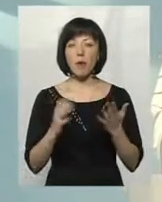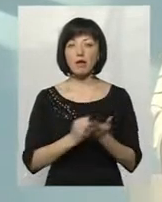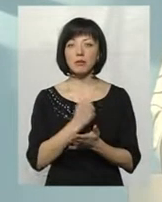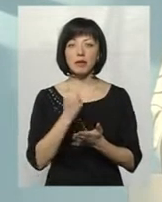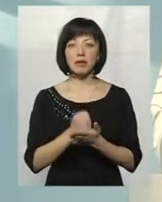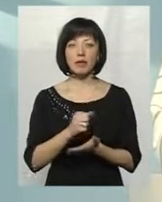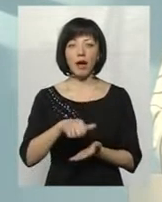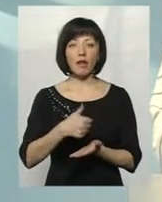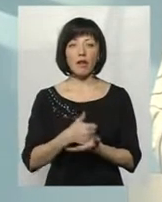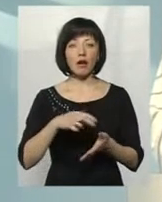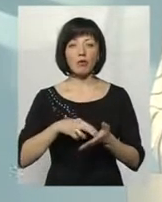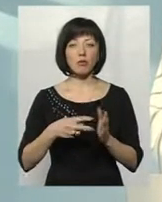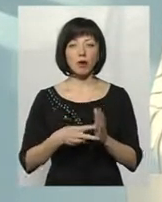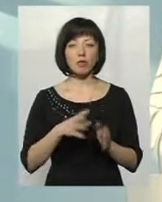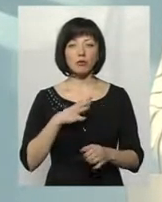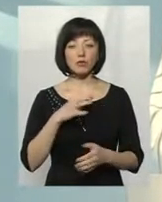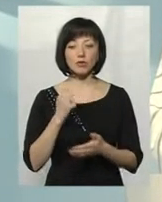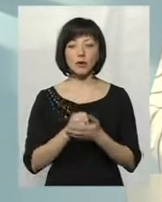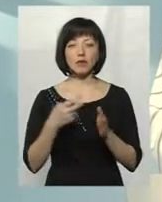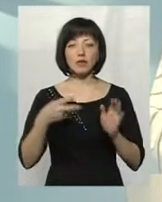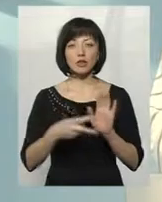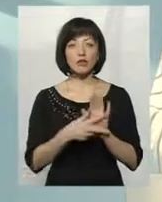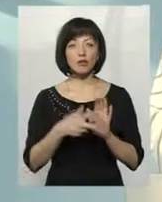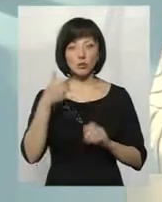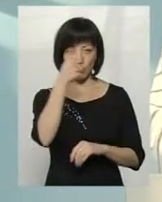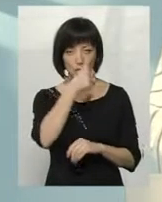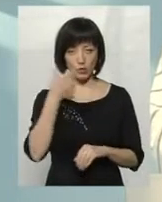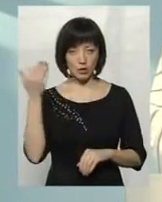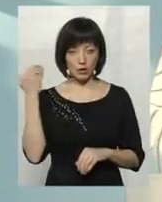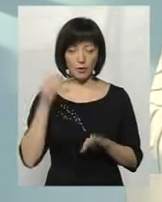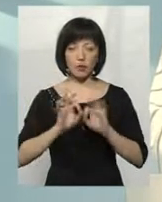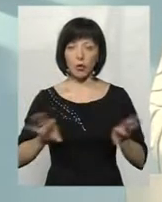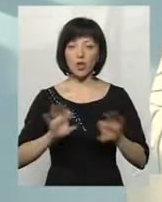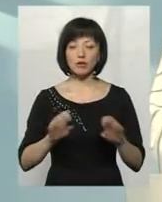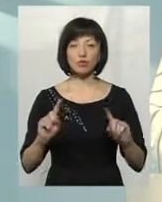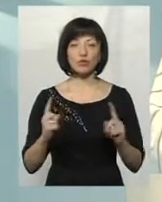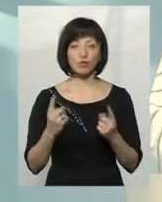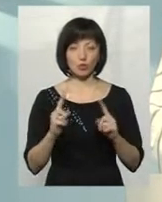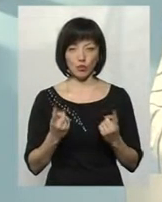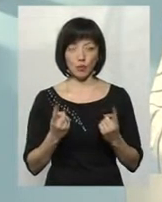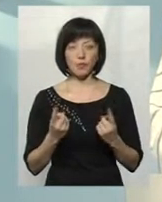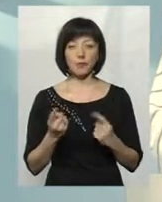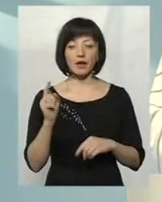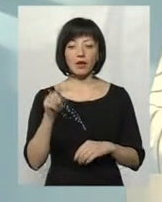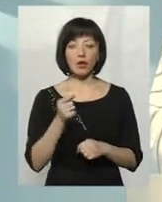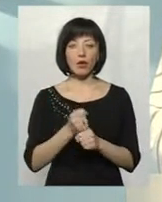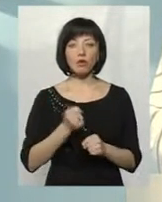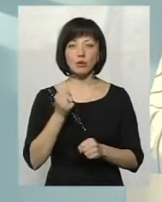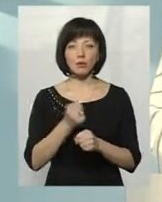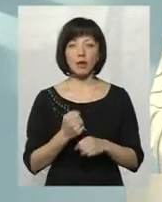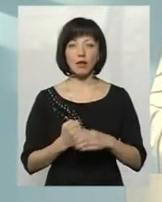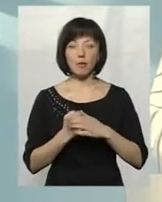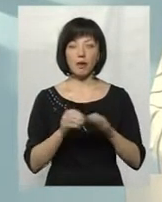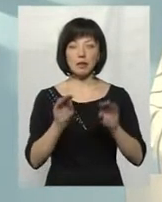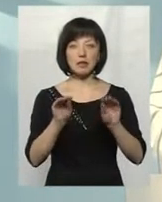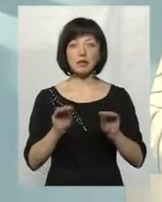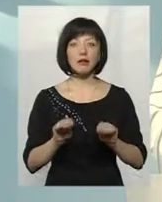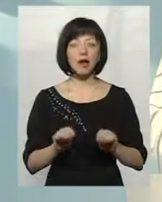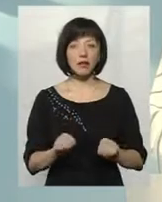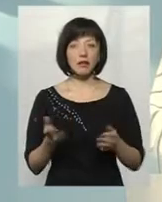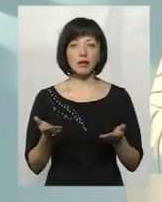який був затверджений у 2008 році. І поясню чому. Його розробляли на базі даних, які